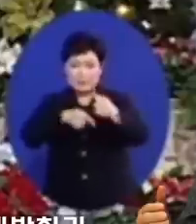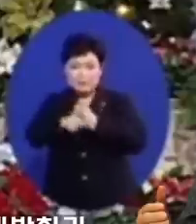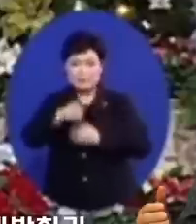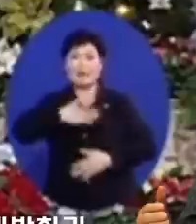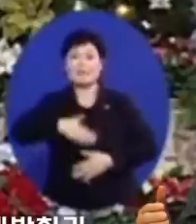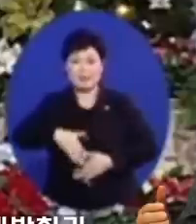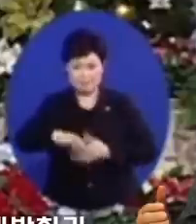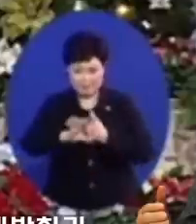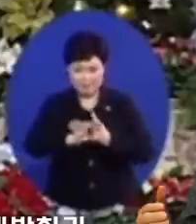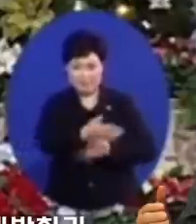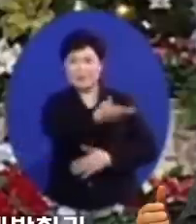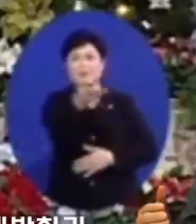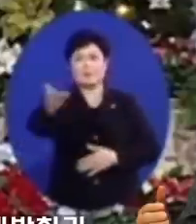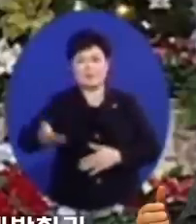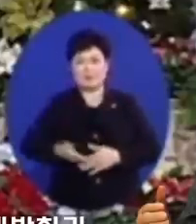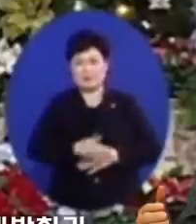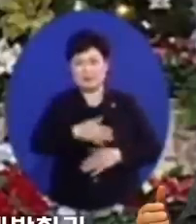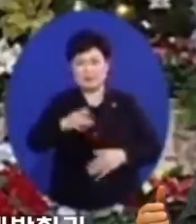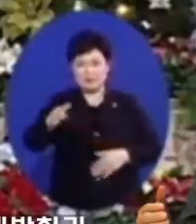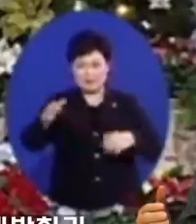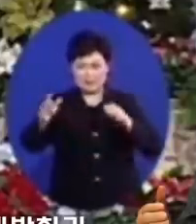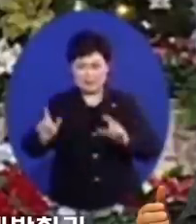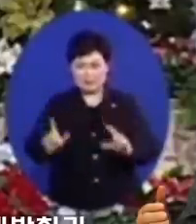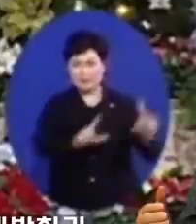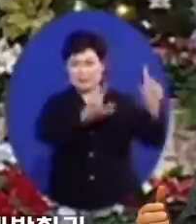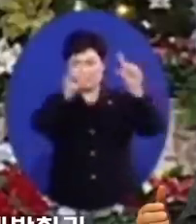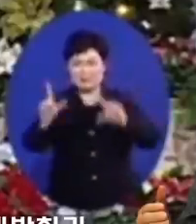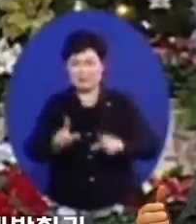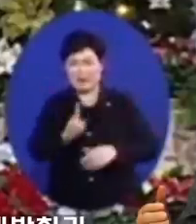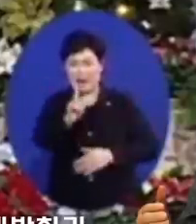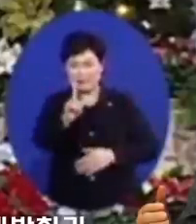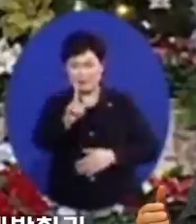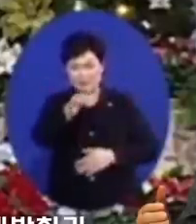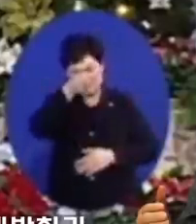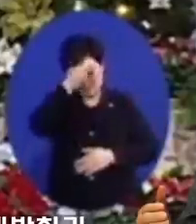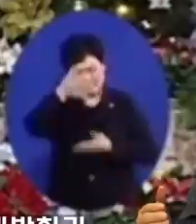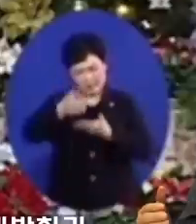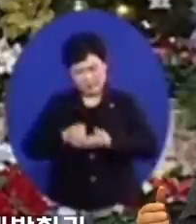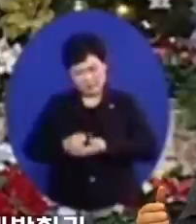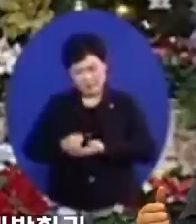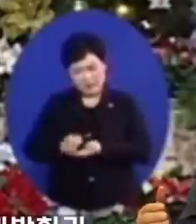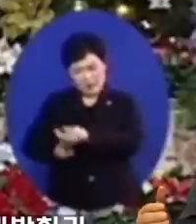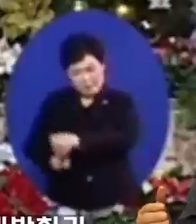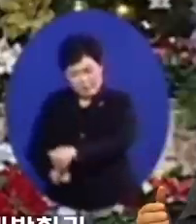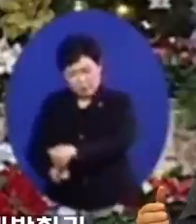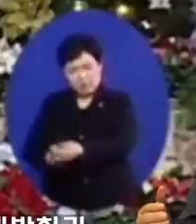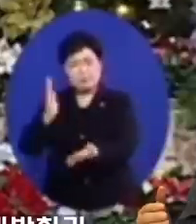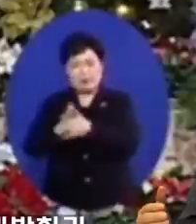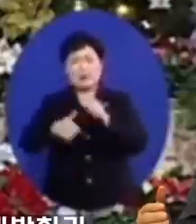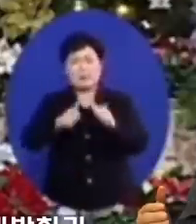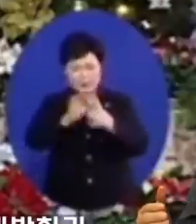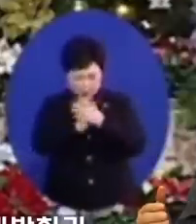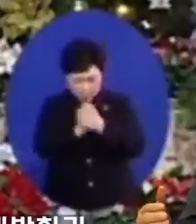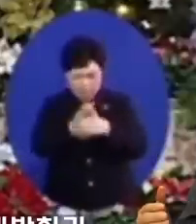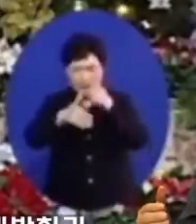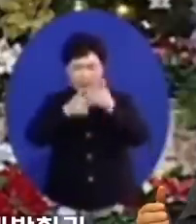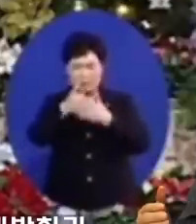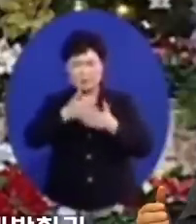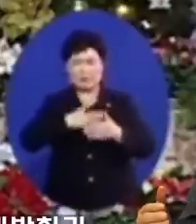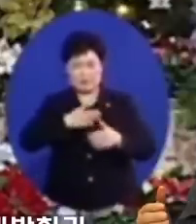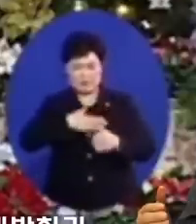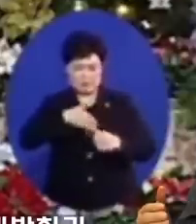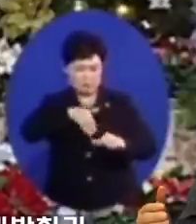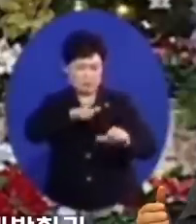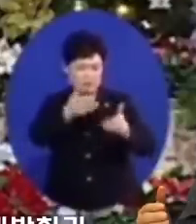안다면 여러분이 인생을 한 달란트처럼 파묻어 버리지 말고 하나님께 기도하십시오. 하나님이여, 나를 구원해 주신